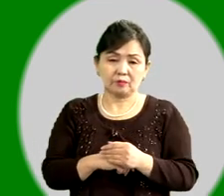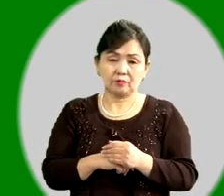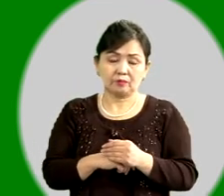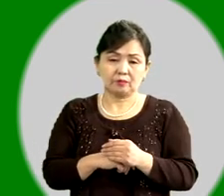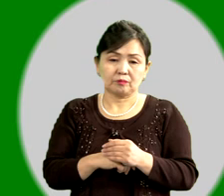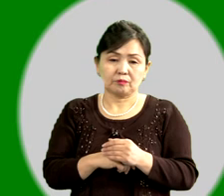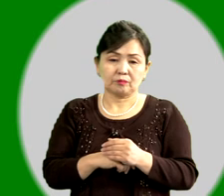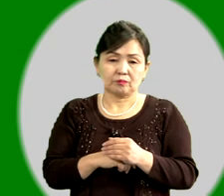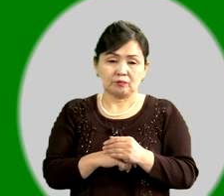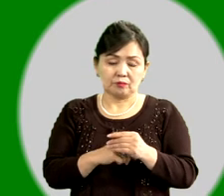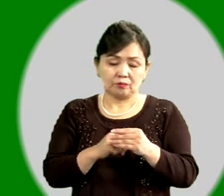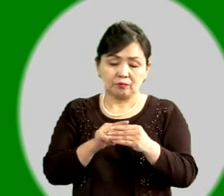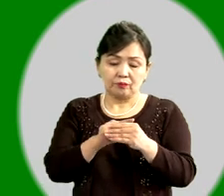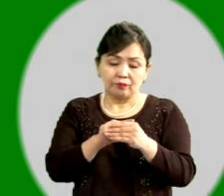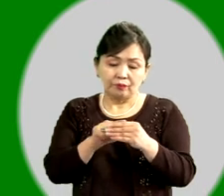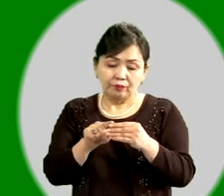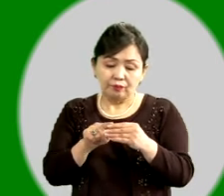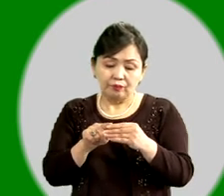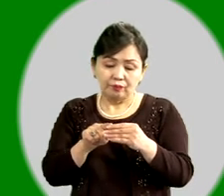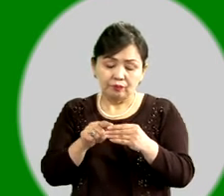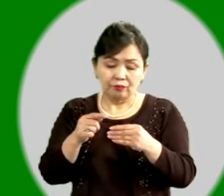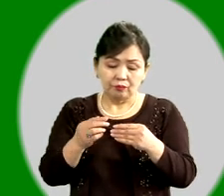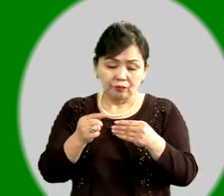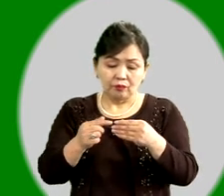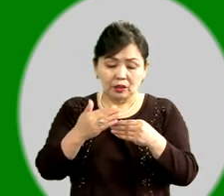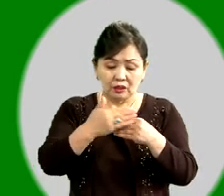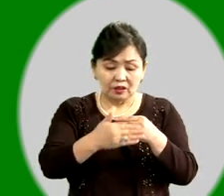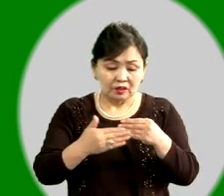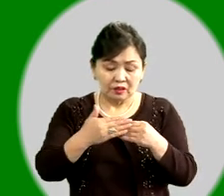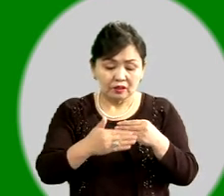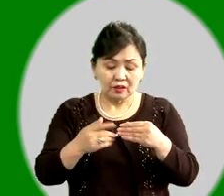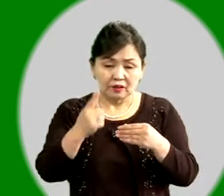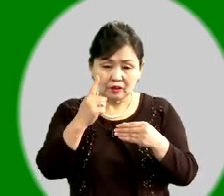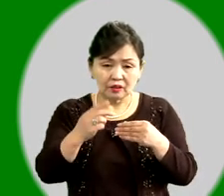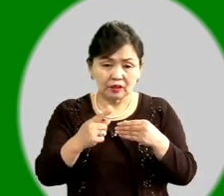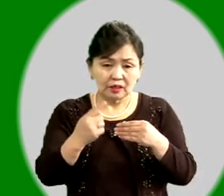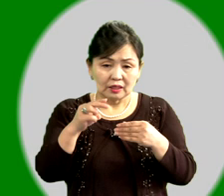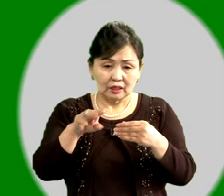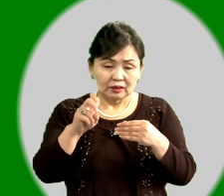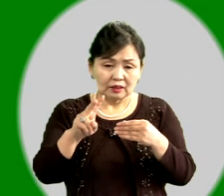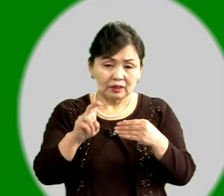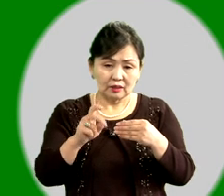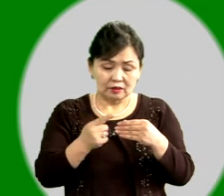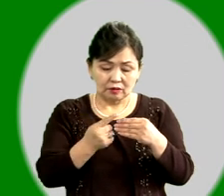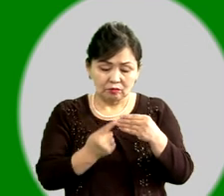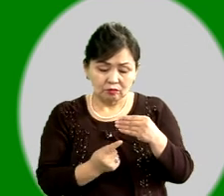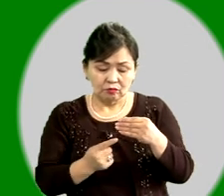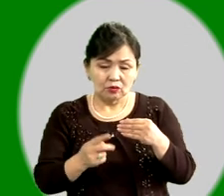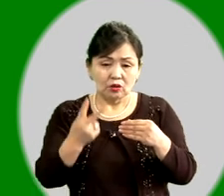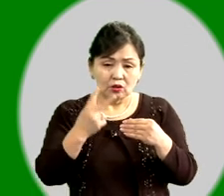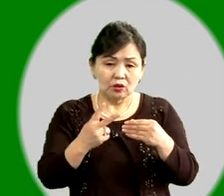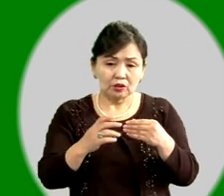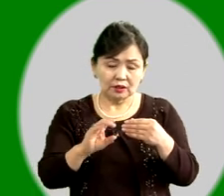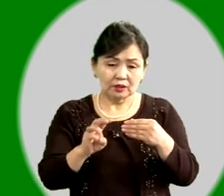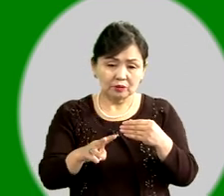тул түүний нэг талс болох квадратын талын урт мөн 2 см гэсэн. Тэгэхээр кубийн ирмэгийн урт түүнийг